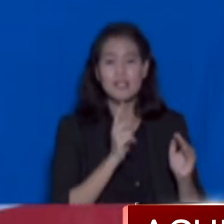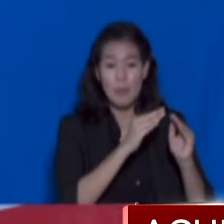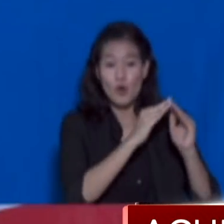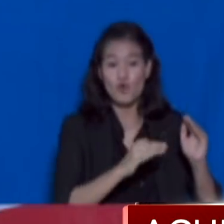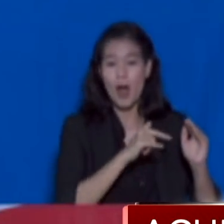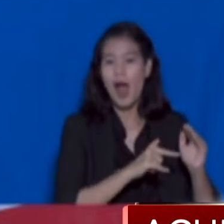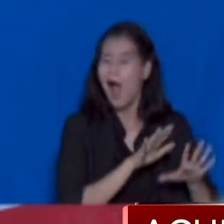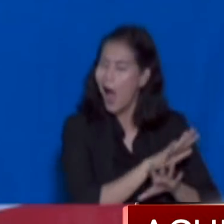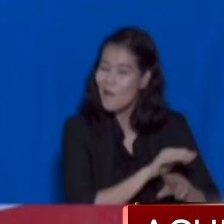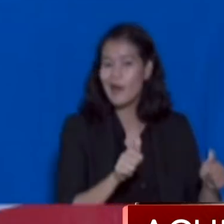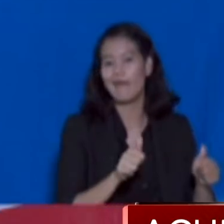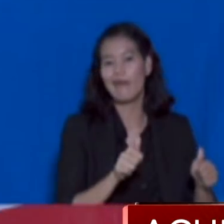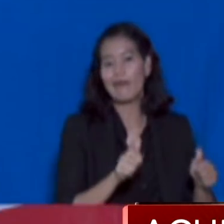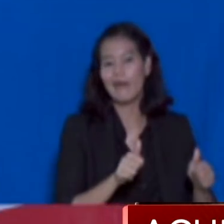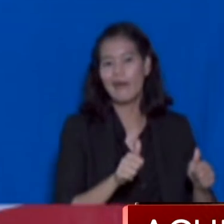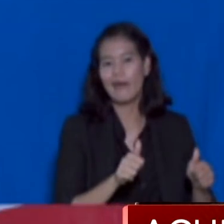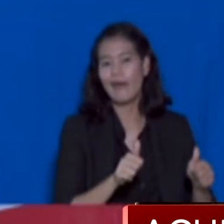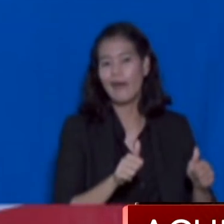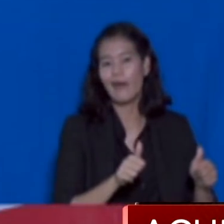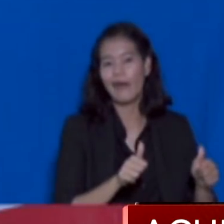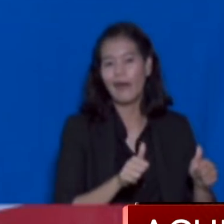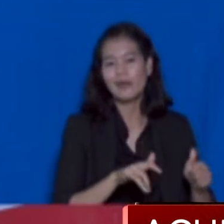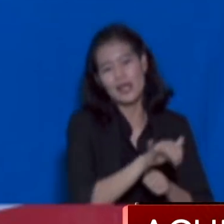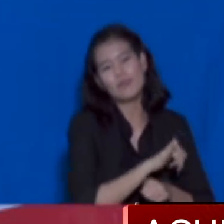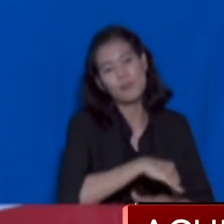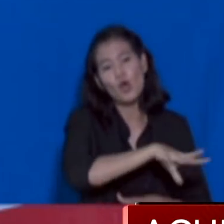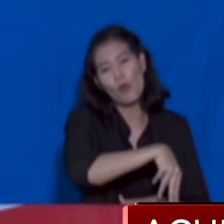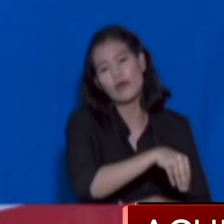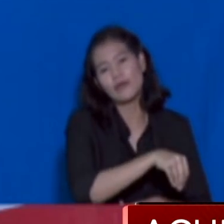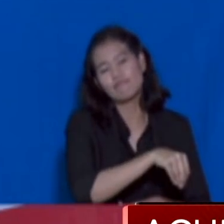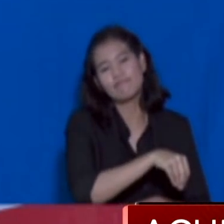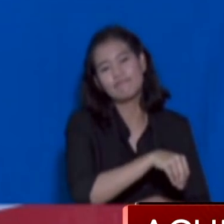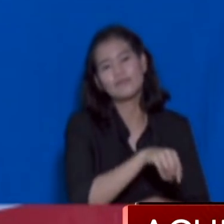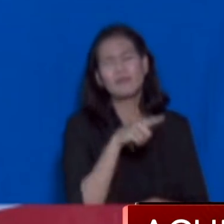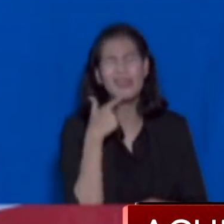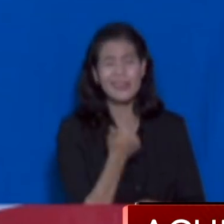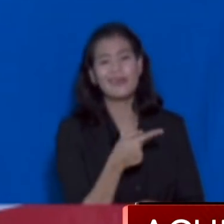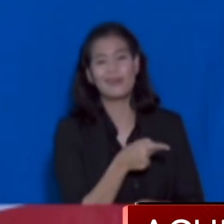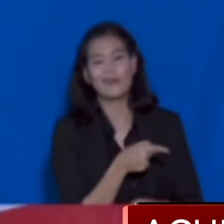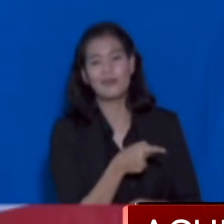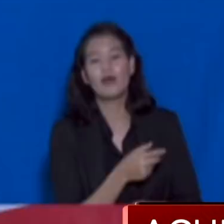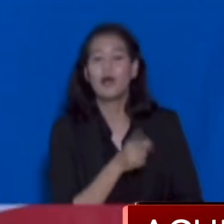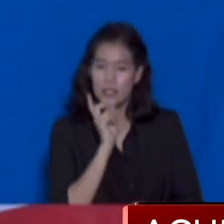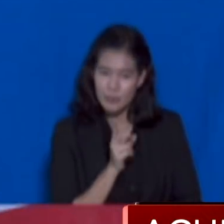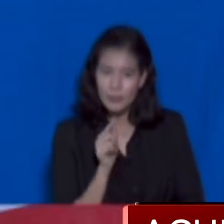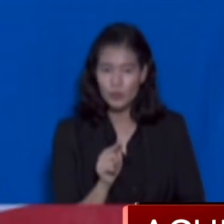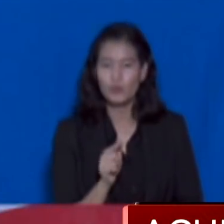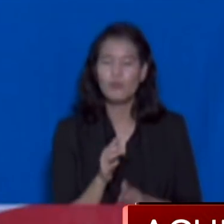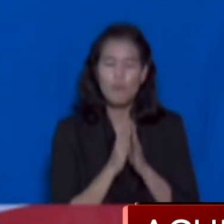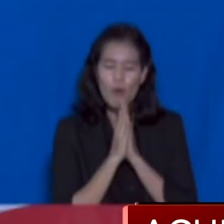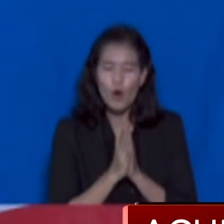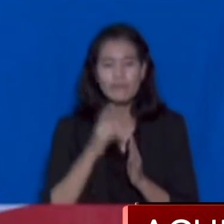adalah berada dirumah bersama keluarga ini menjadi penting oleh karena itu